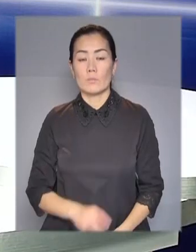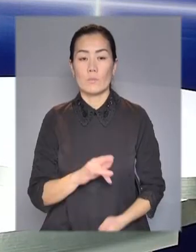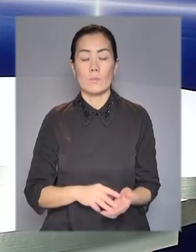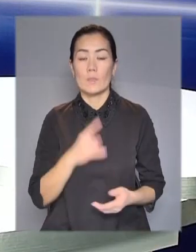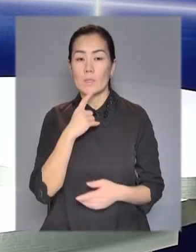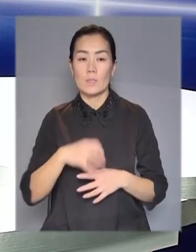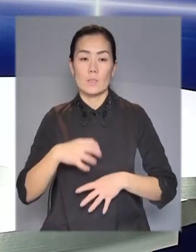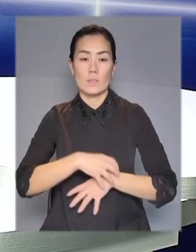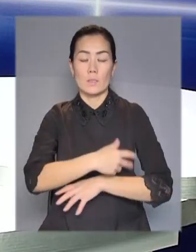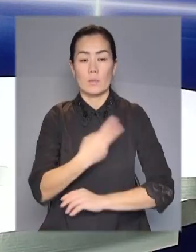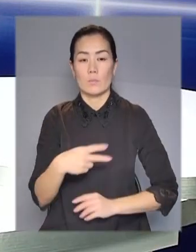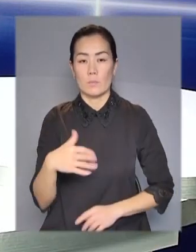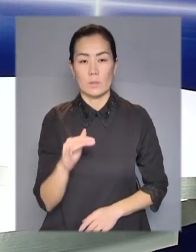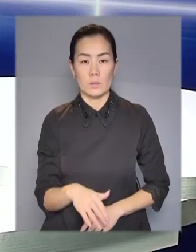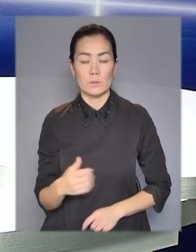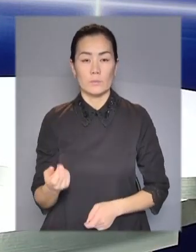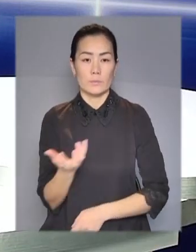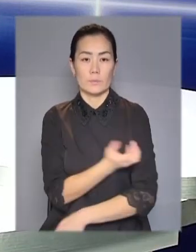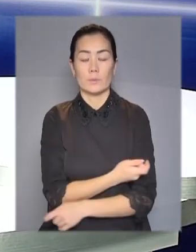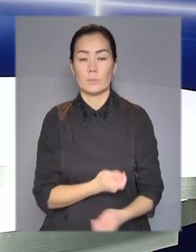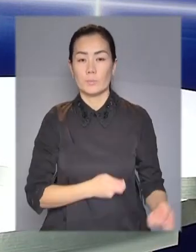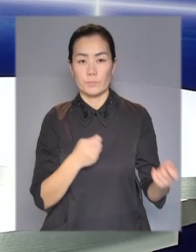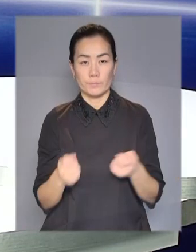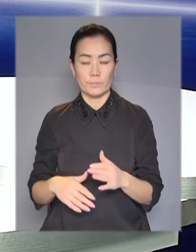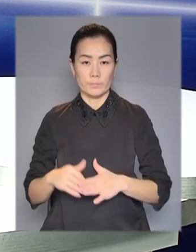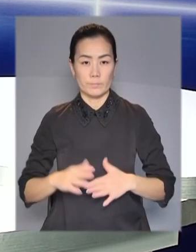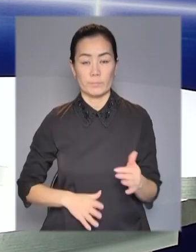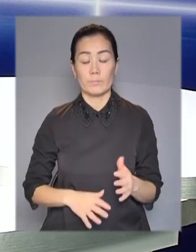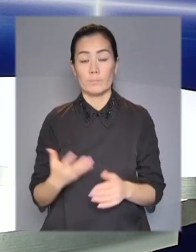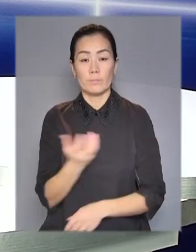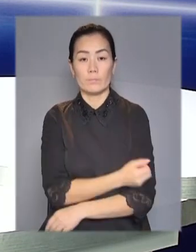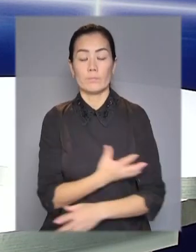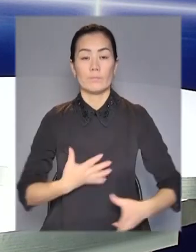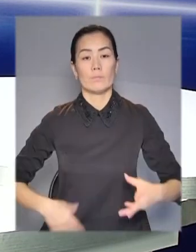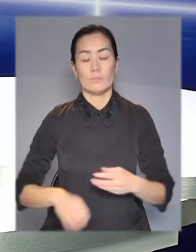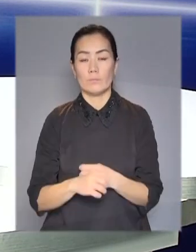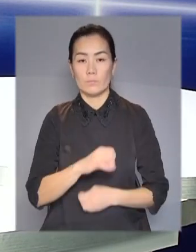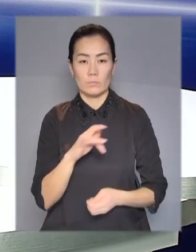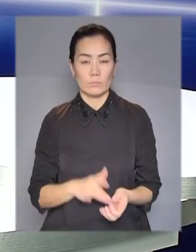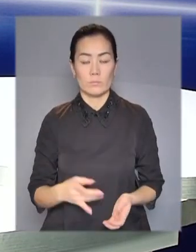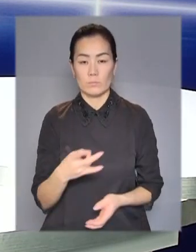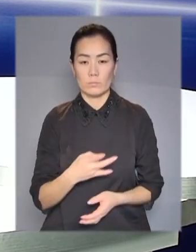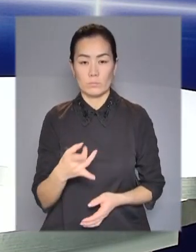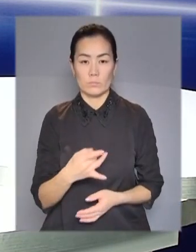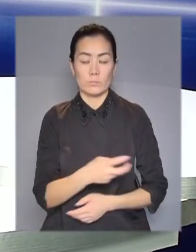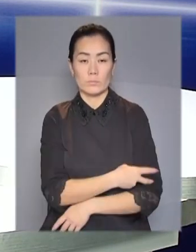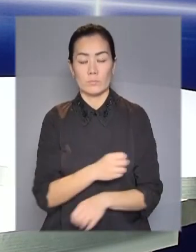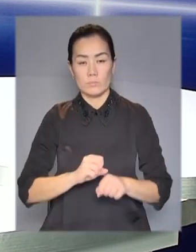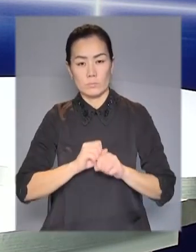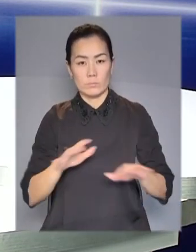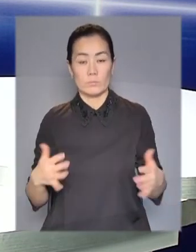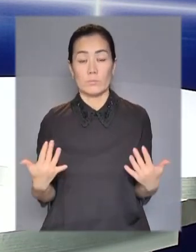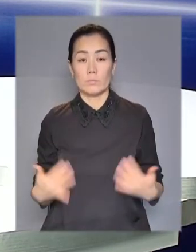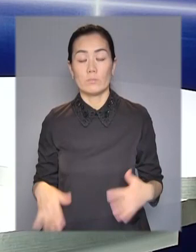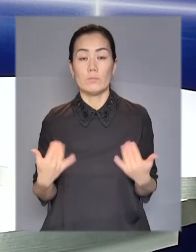Атырауға қызылшаға қарсы 20 000 доза вакцина жеткізілді. Мамандар келген вакцина дозаларын қалалық және аудандық емханаларға бөліп